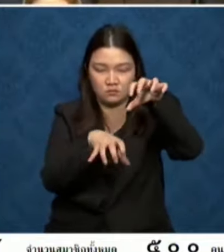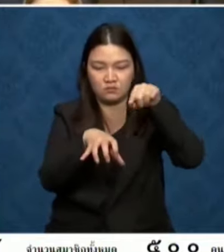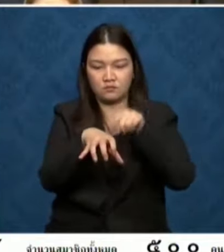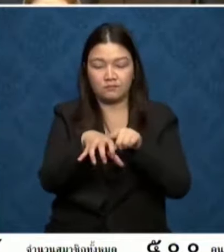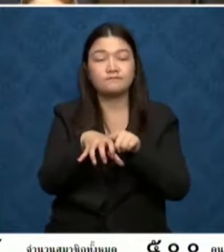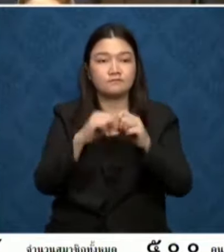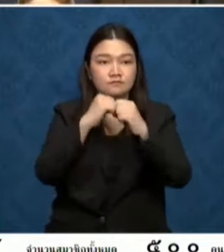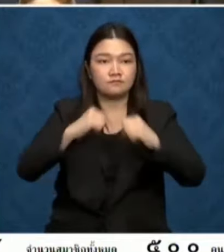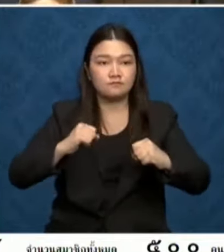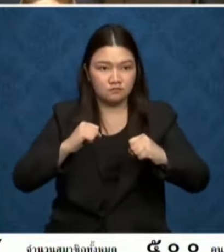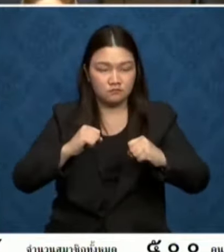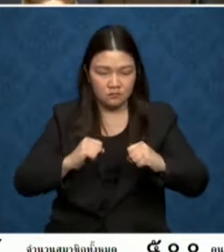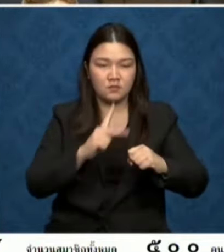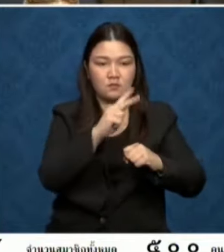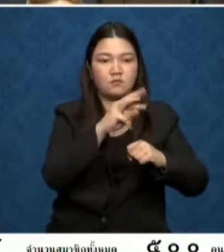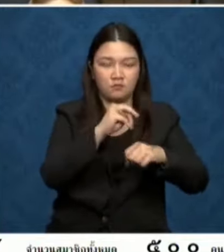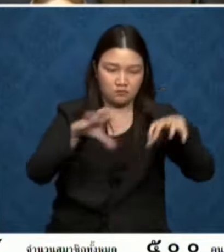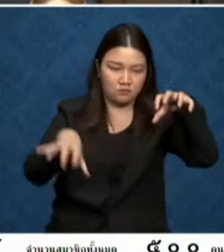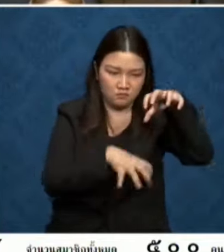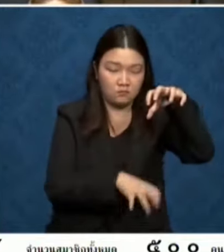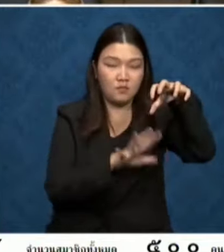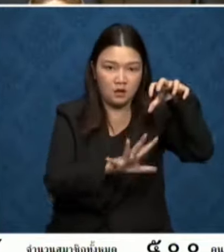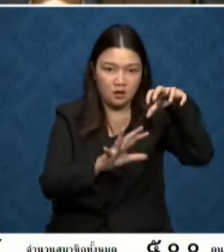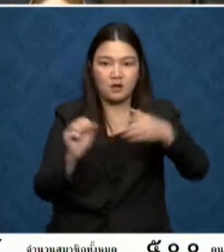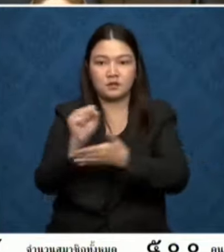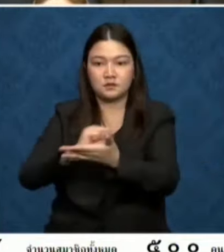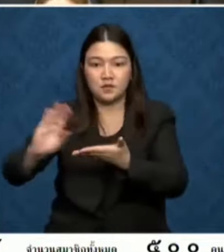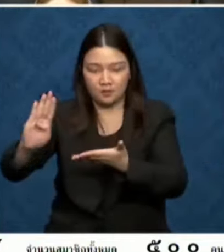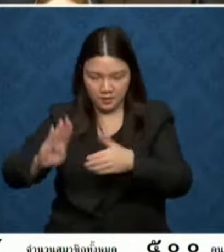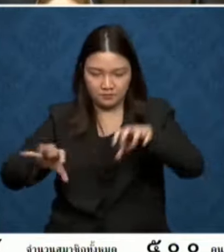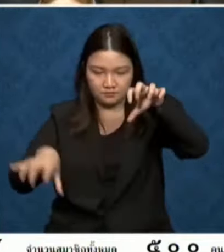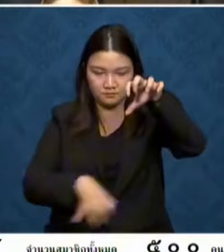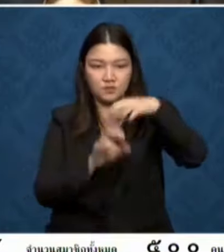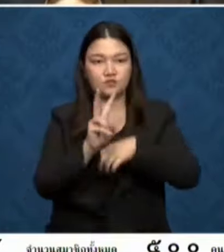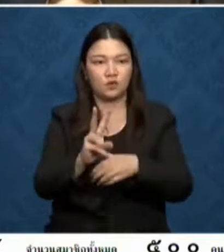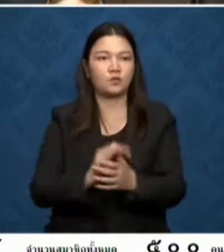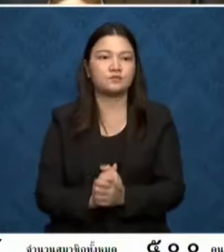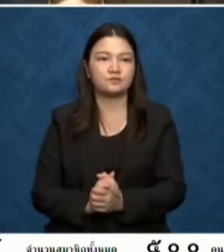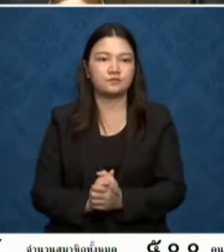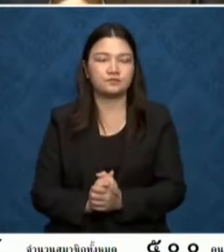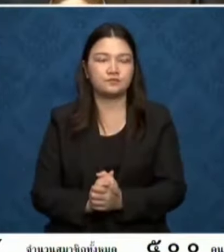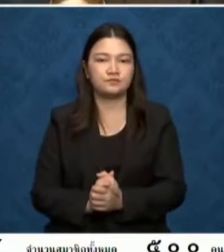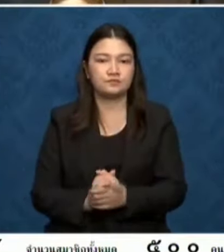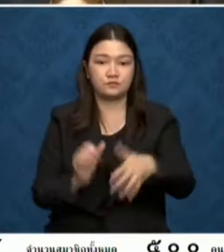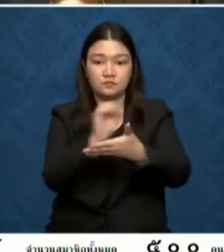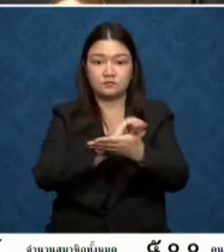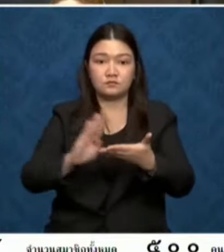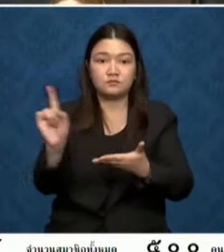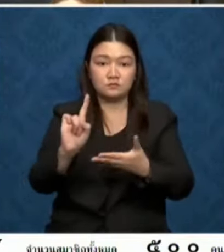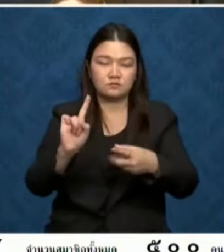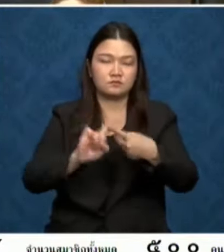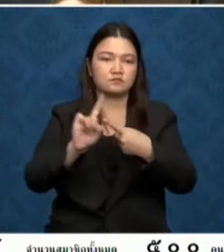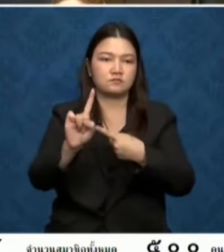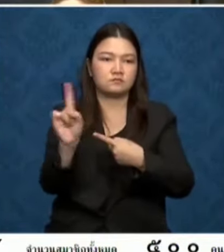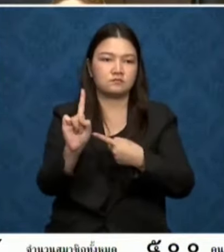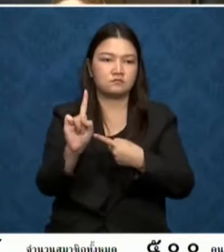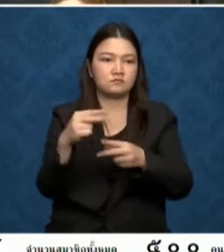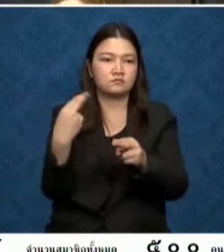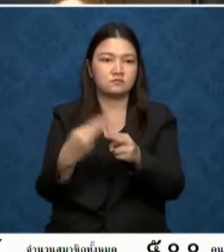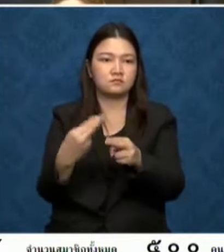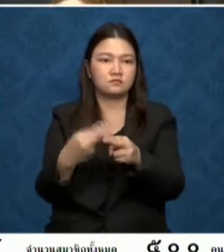ครับ5กรมแล้วก็2สถาบันนะครับสถาบันในที่นี้ที่เอาเอกกล่าวถึงนะครับก็คือสถาบันนะครับที่เขาเรียกว่